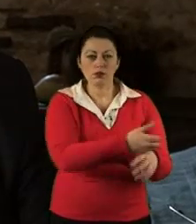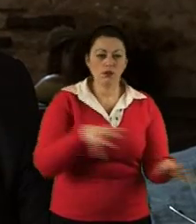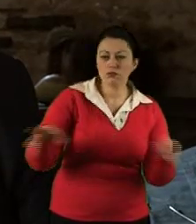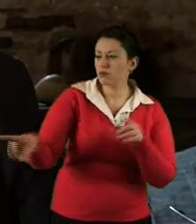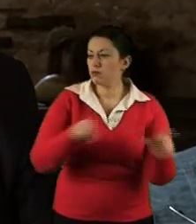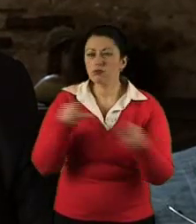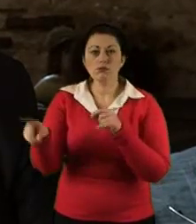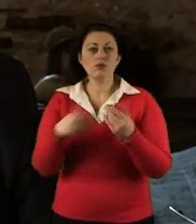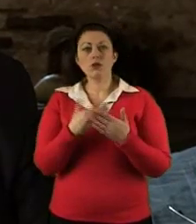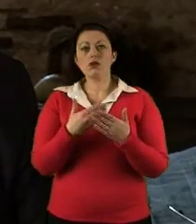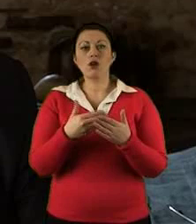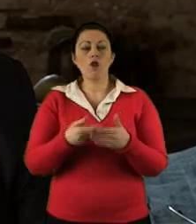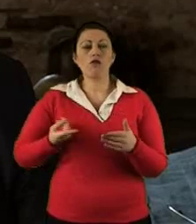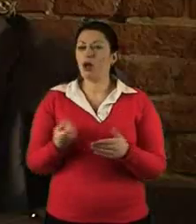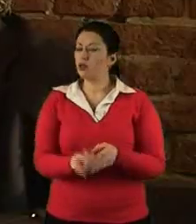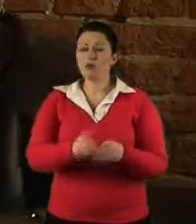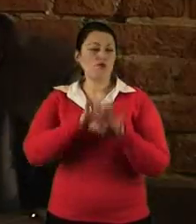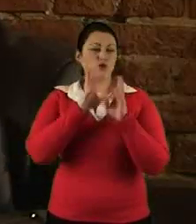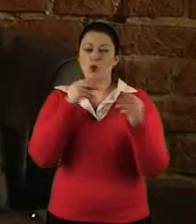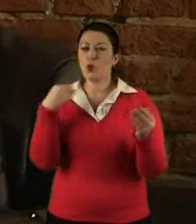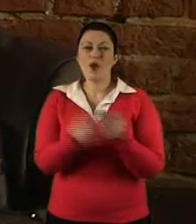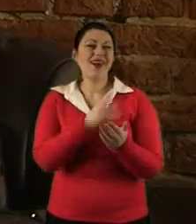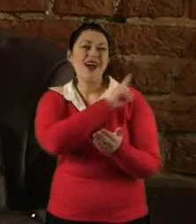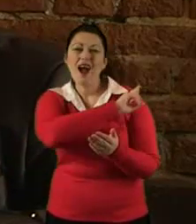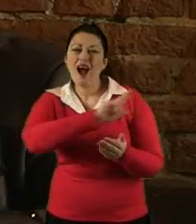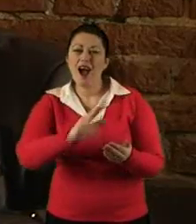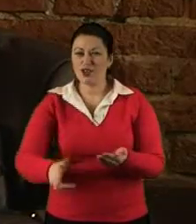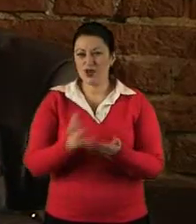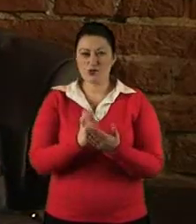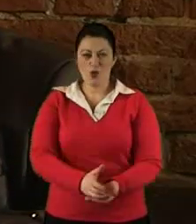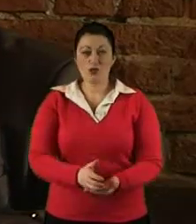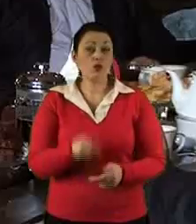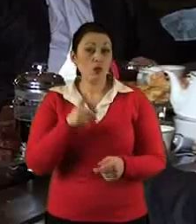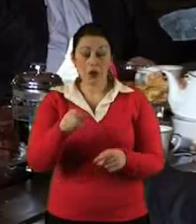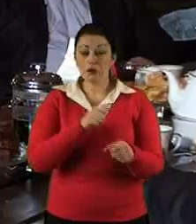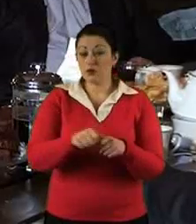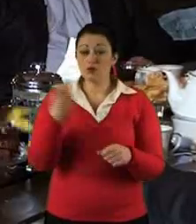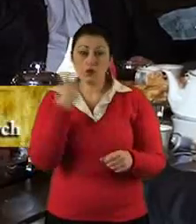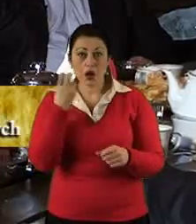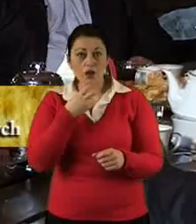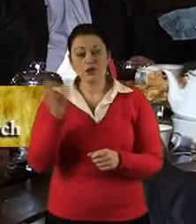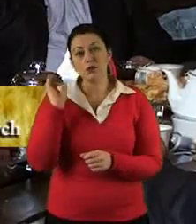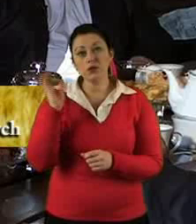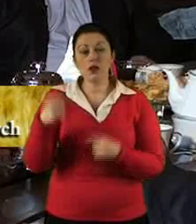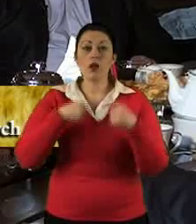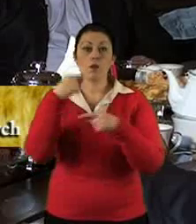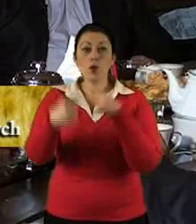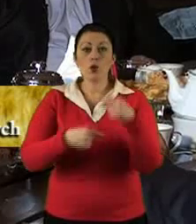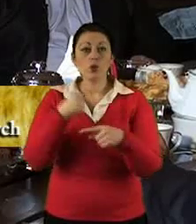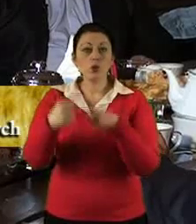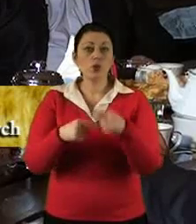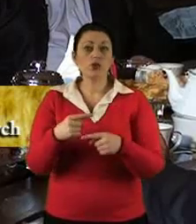Kupują, wezmą każdą ilość. Czy pan zainteresowałby się taką produkcją? No jest to na pewno produkcja bardzo